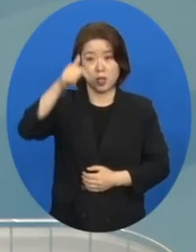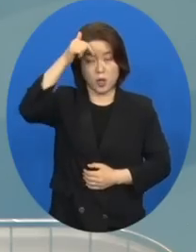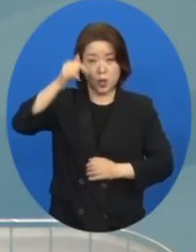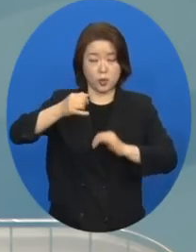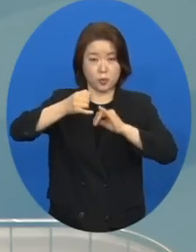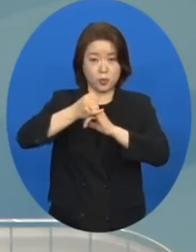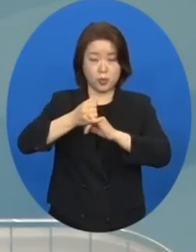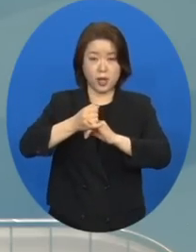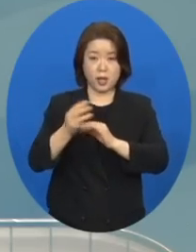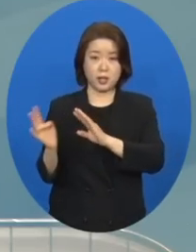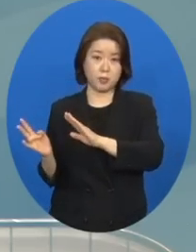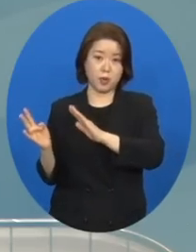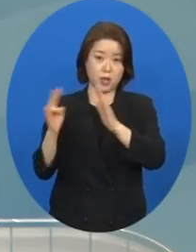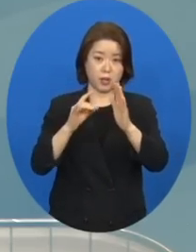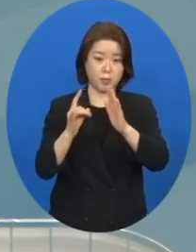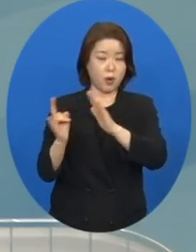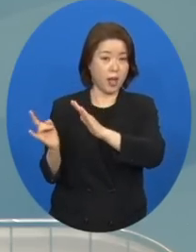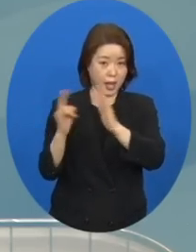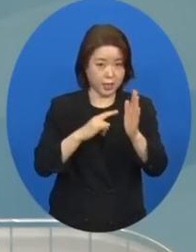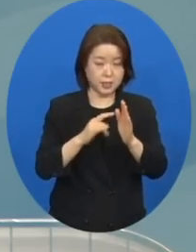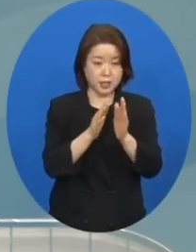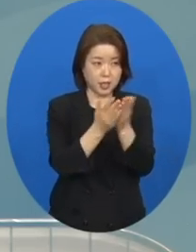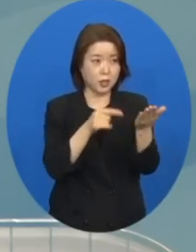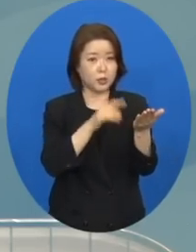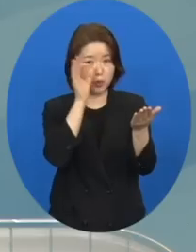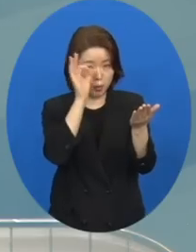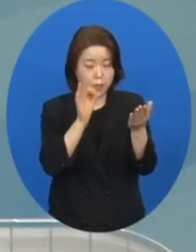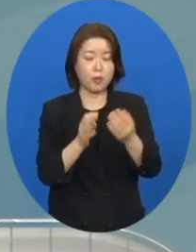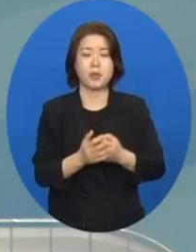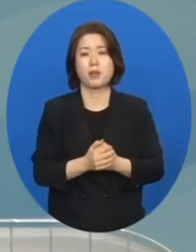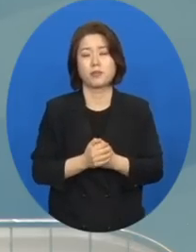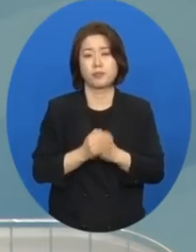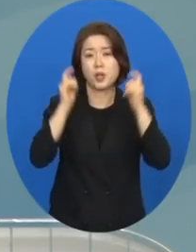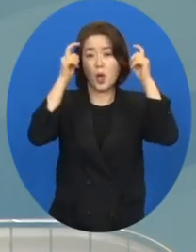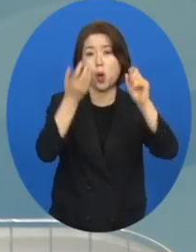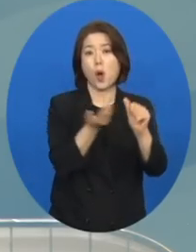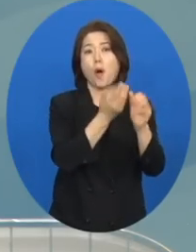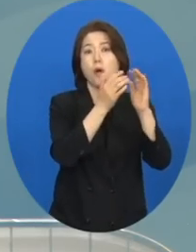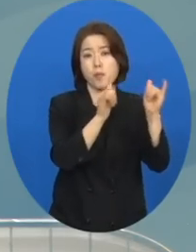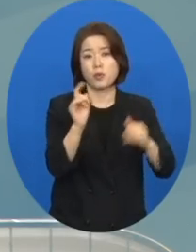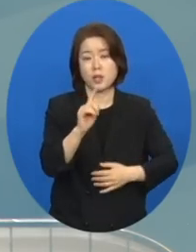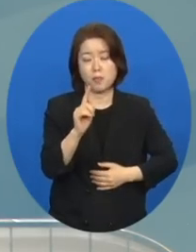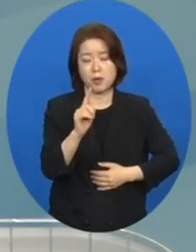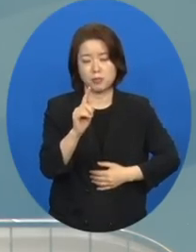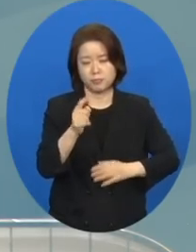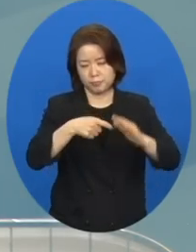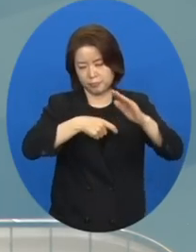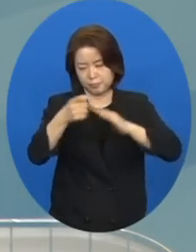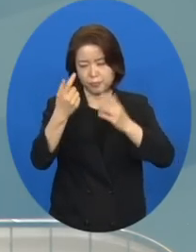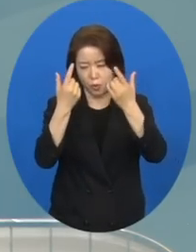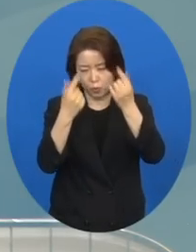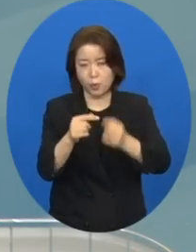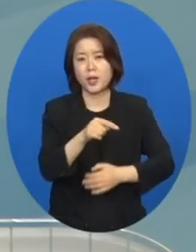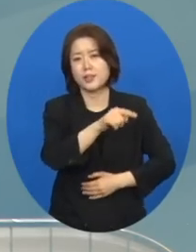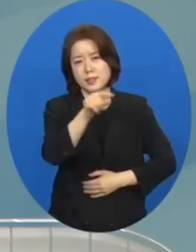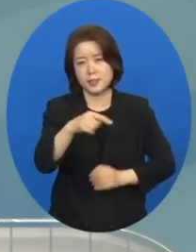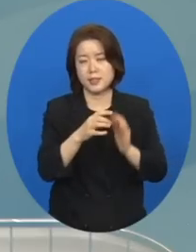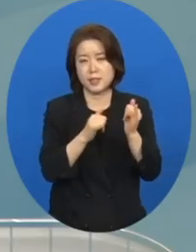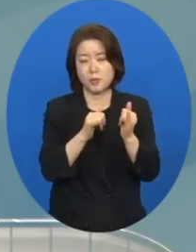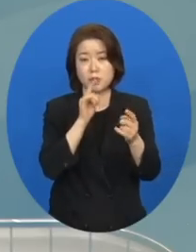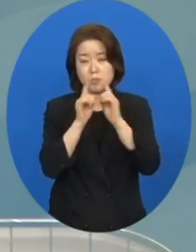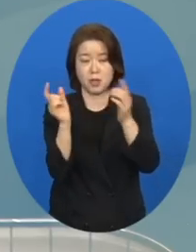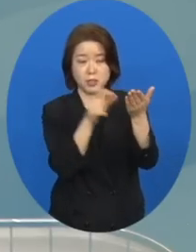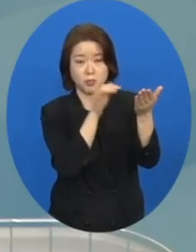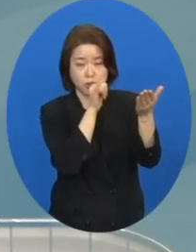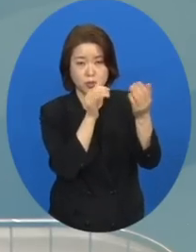해보면 요 이 각자 목자들 목자 라고 하지만 사실상 강도나 다름없는 이들에 대한 말씀이 계속 나와